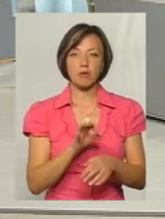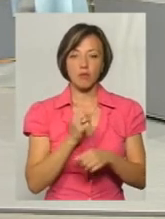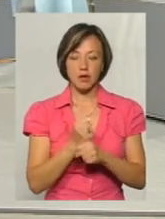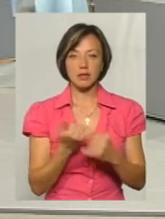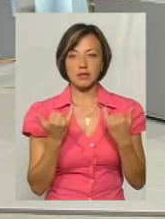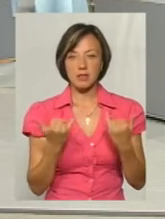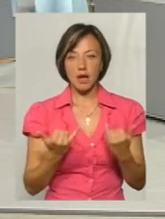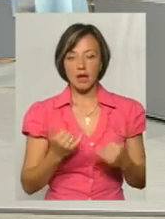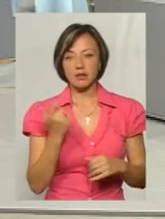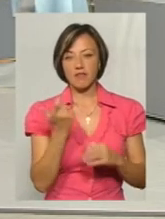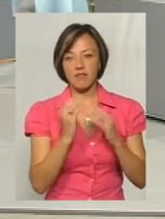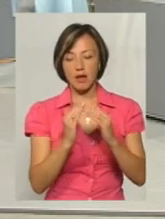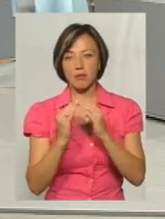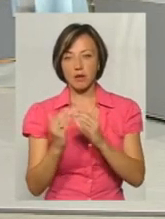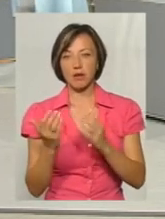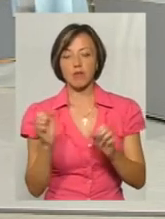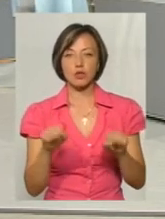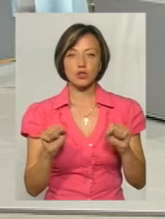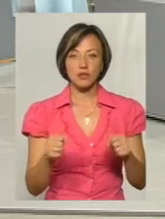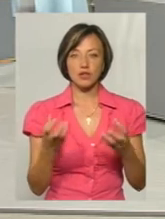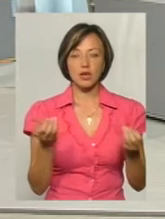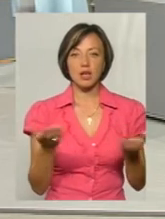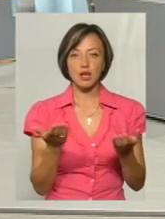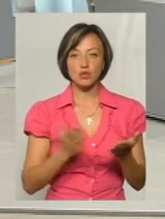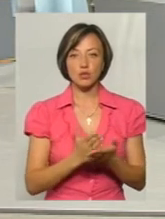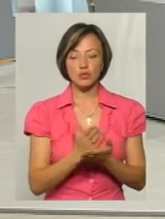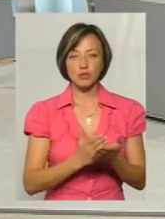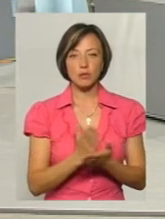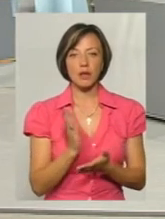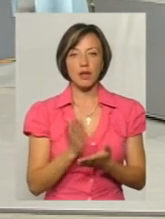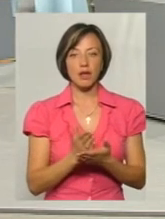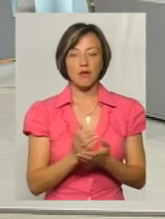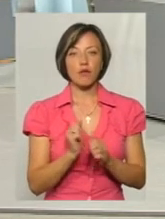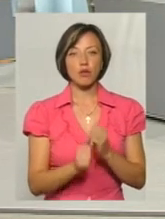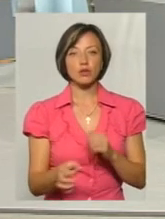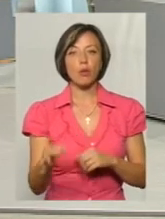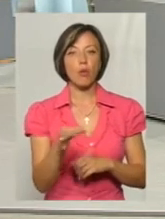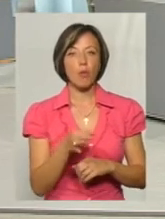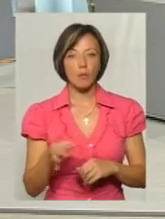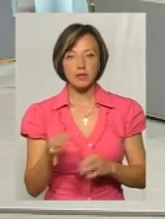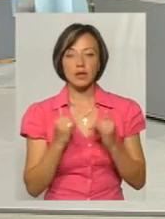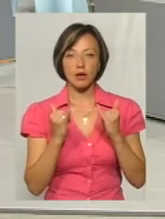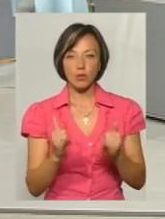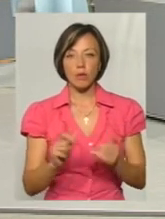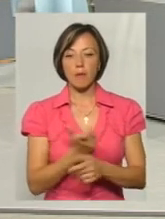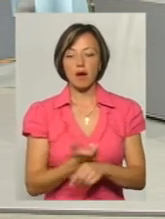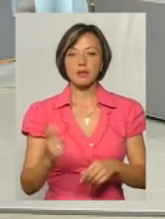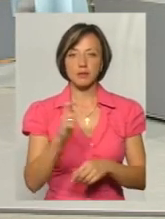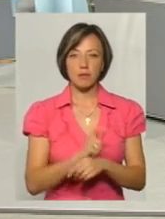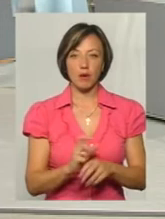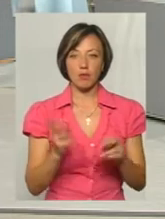зараз фермери, господарства, можливо, ще якісь служби, які є в кожній області, для того, аби